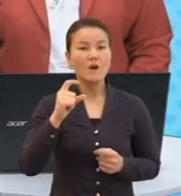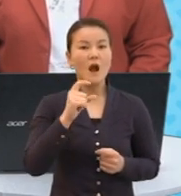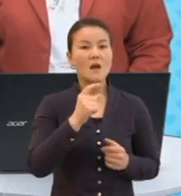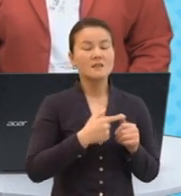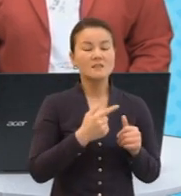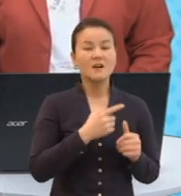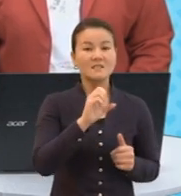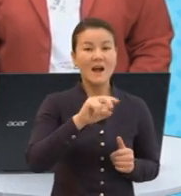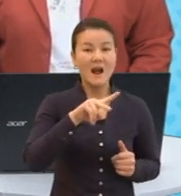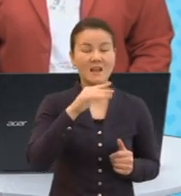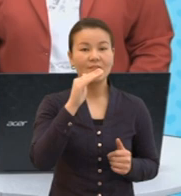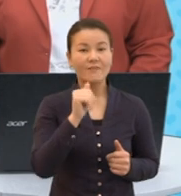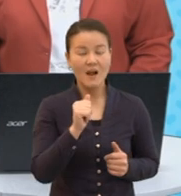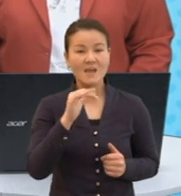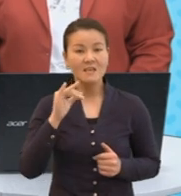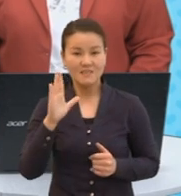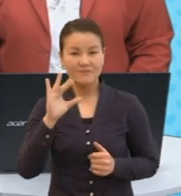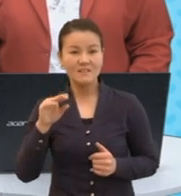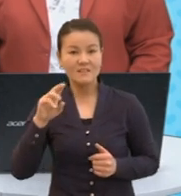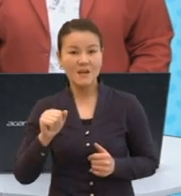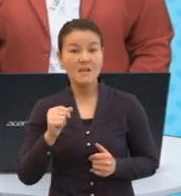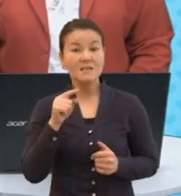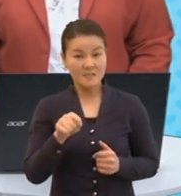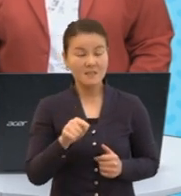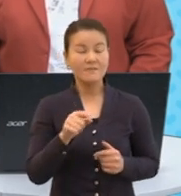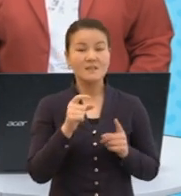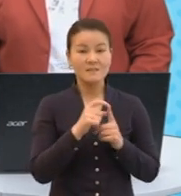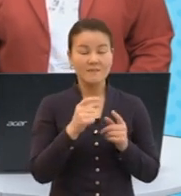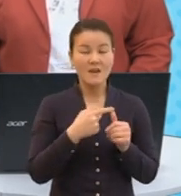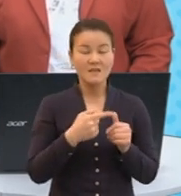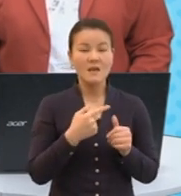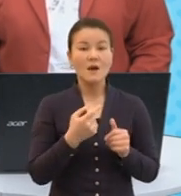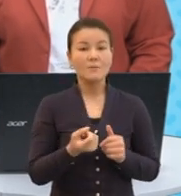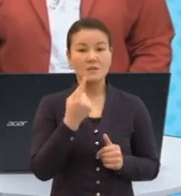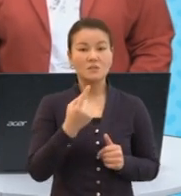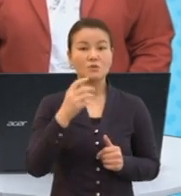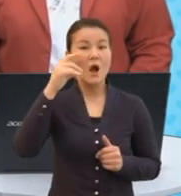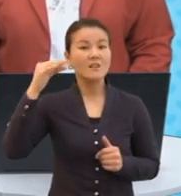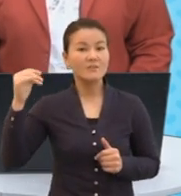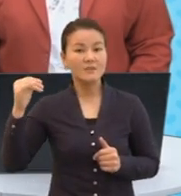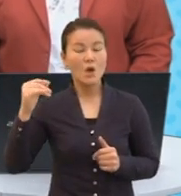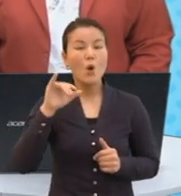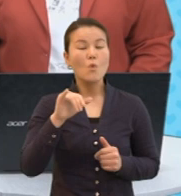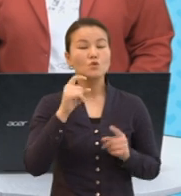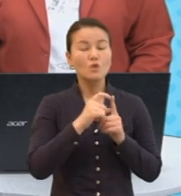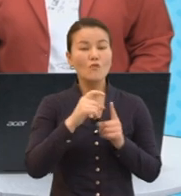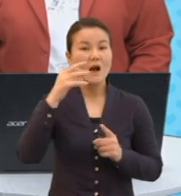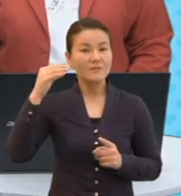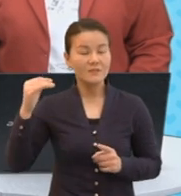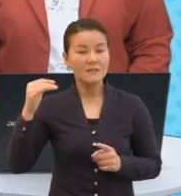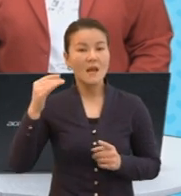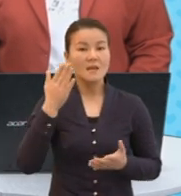и «вита». Из этих названий и произошло слово «алфавит». У слова «алфавит»